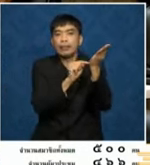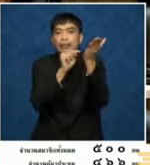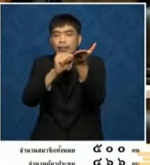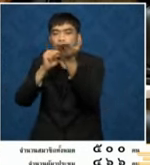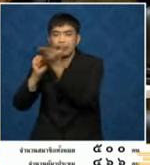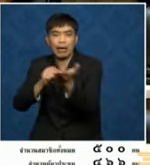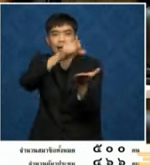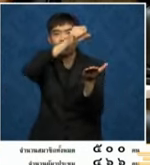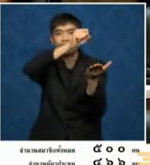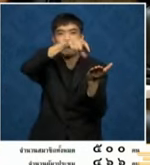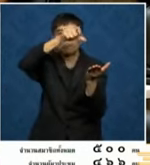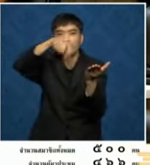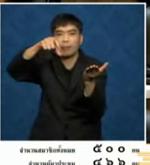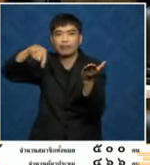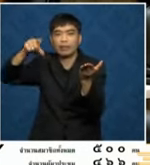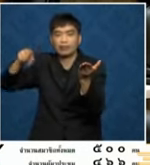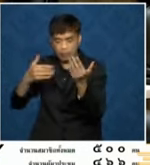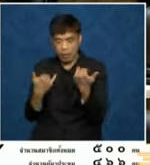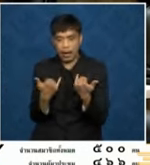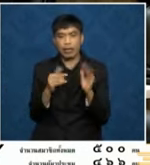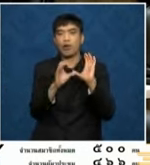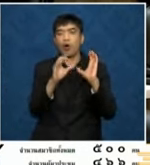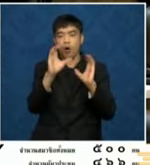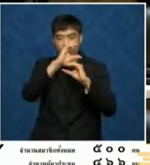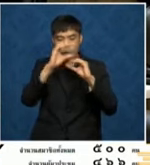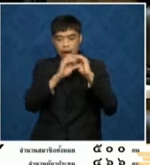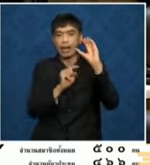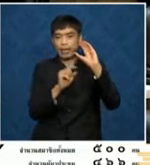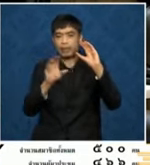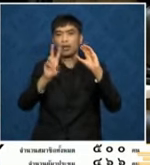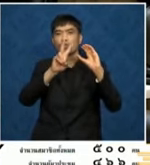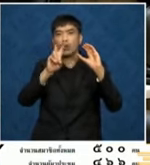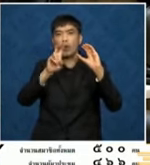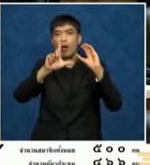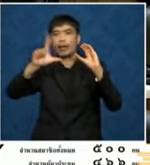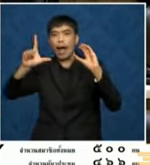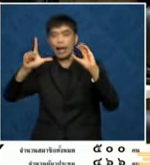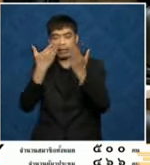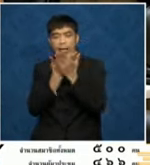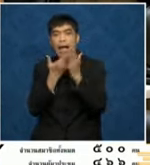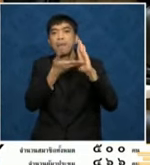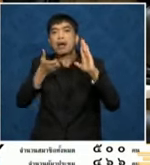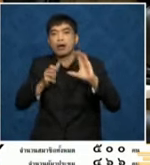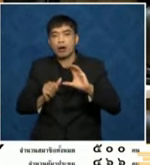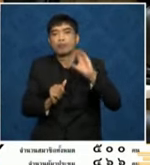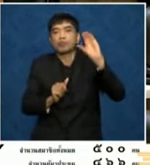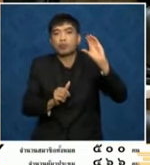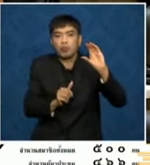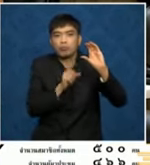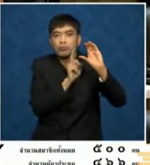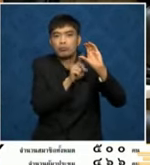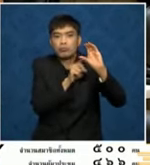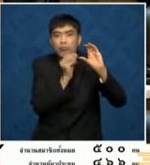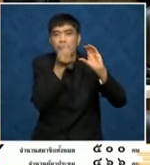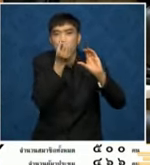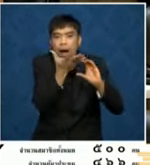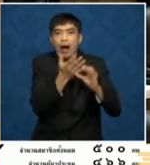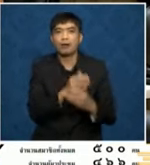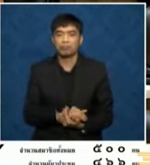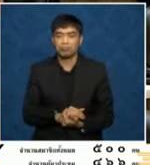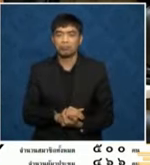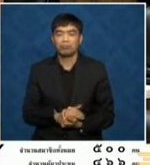เนี่ยก็ตั้งเข้ามาต้อง200กว่าล้านบาทนะครับจึงอยากจะสอบถามครับทางกรรมาธิการหรือว่าทางอนุกรรมาธิการครับจริงๆผมเ